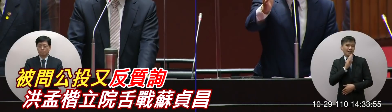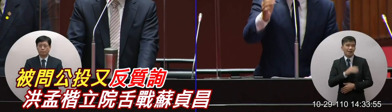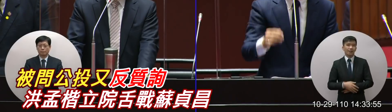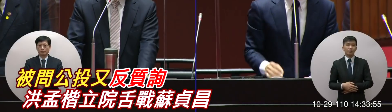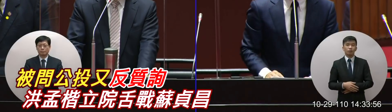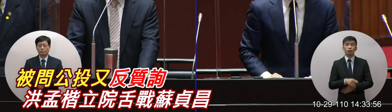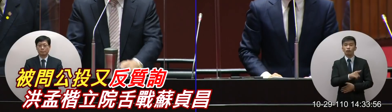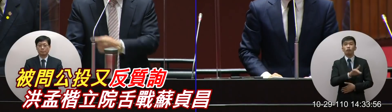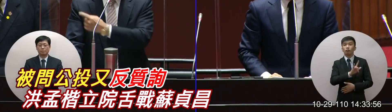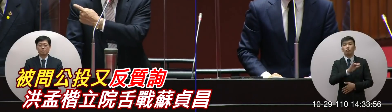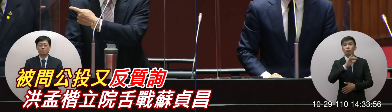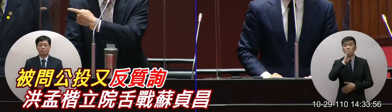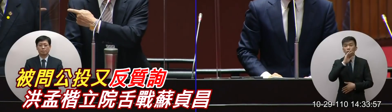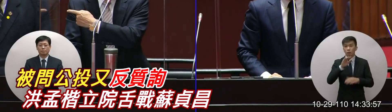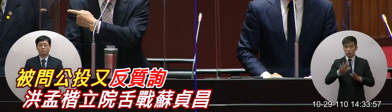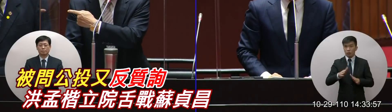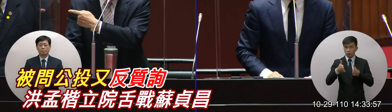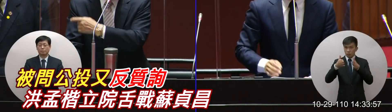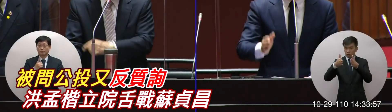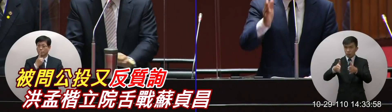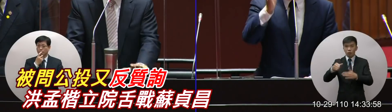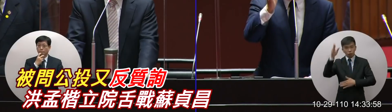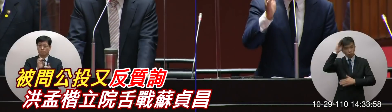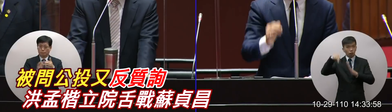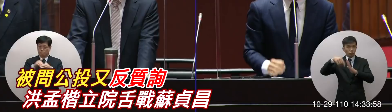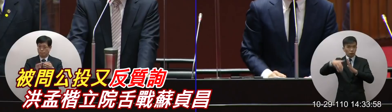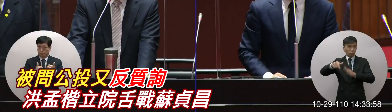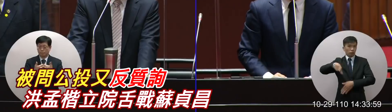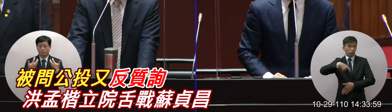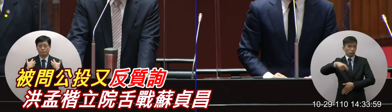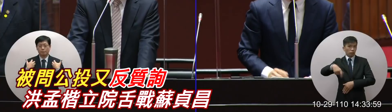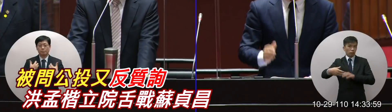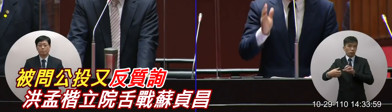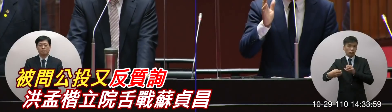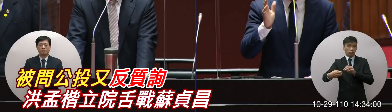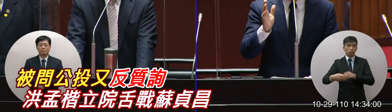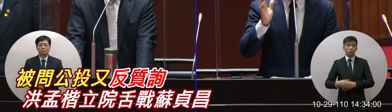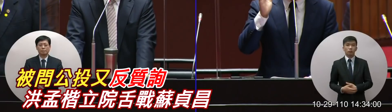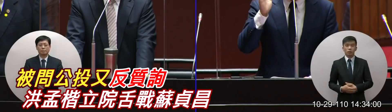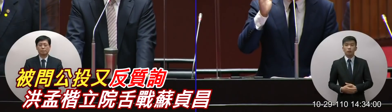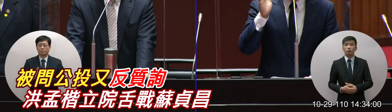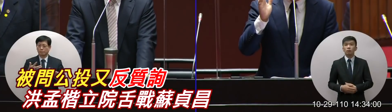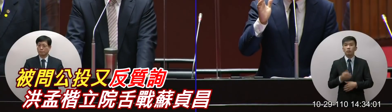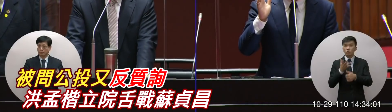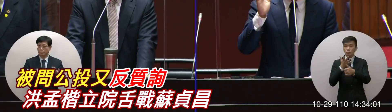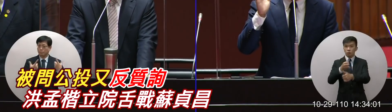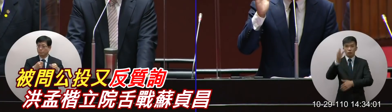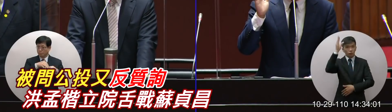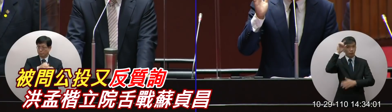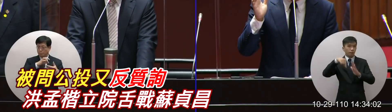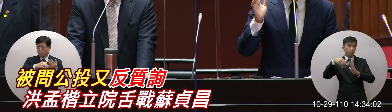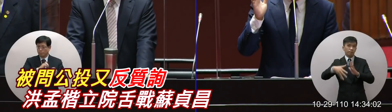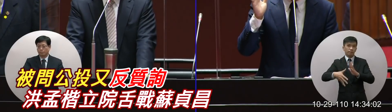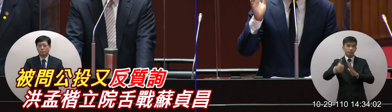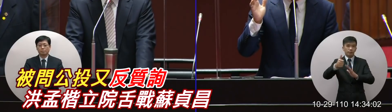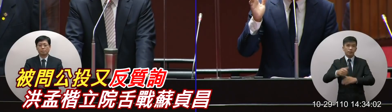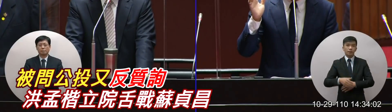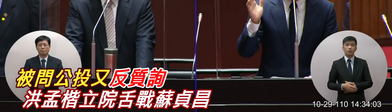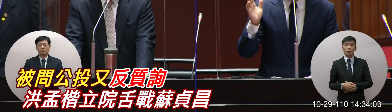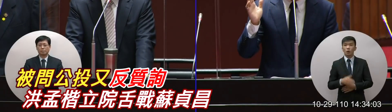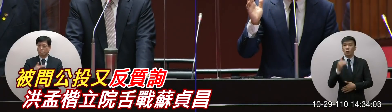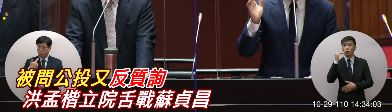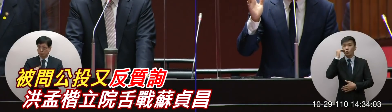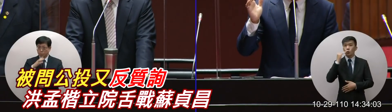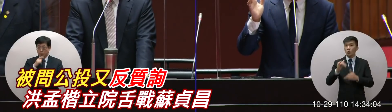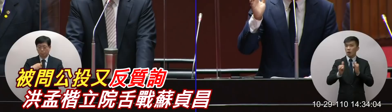请你回答，我现在跟苏院长请教，没有错。但是我现在请教的是苏院长，苏院长，我们现在在讲的是说民进党举办